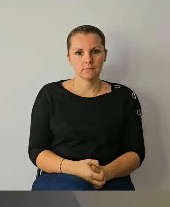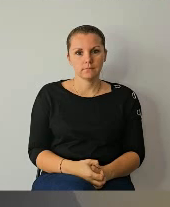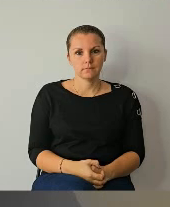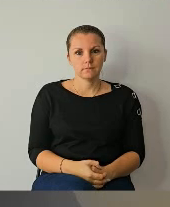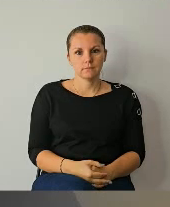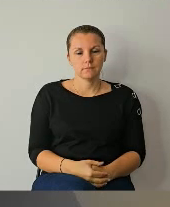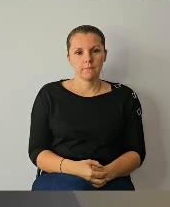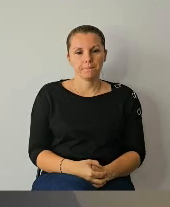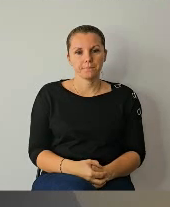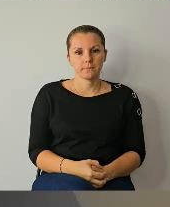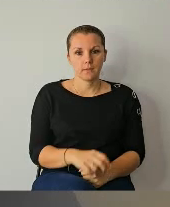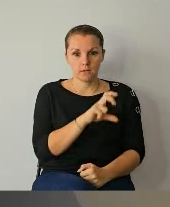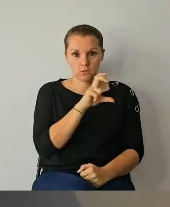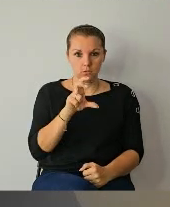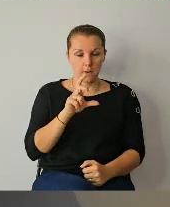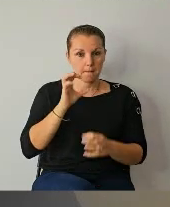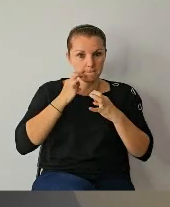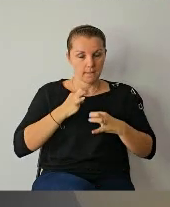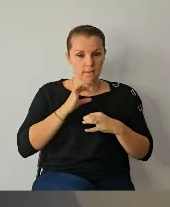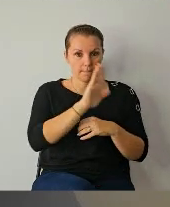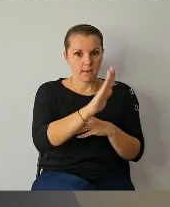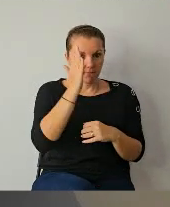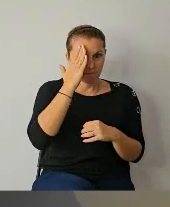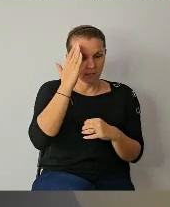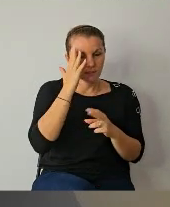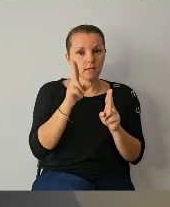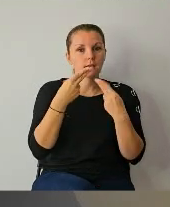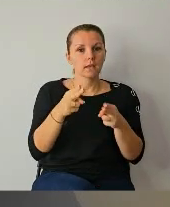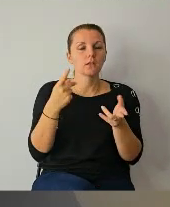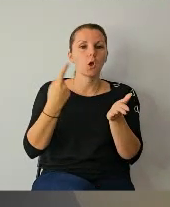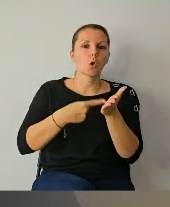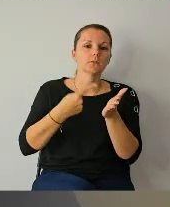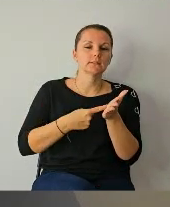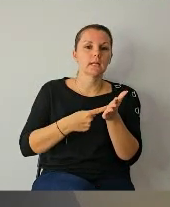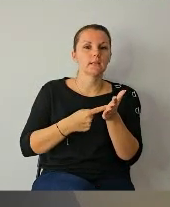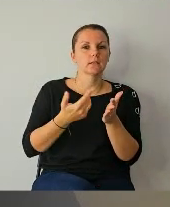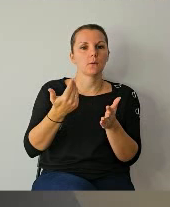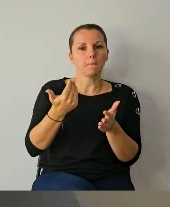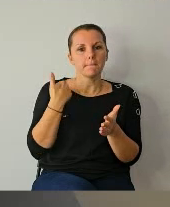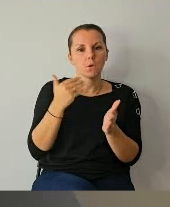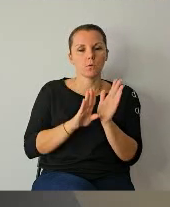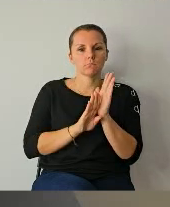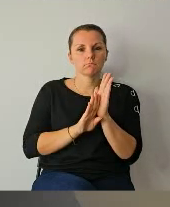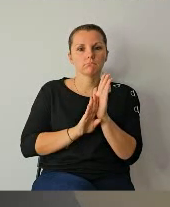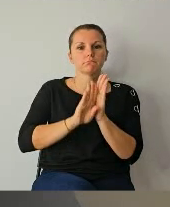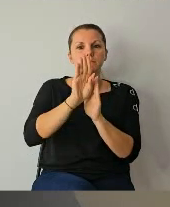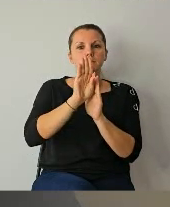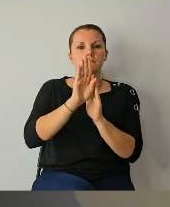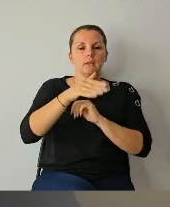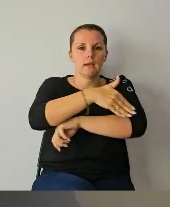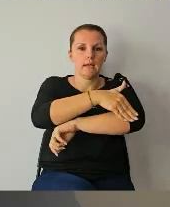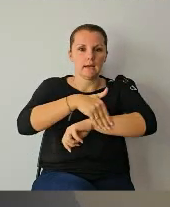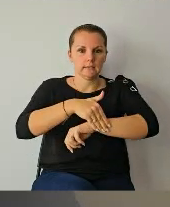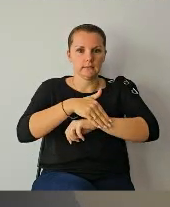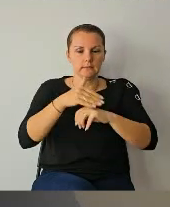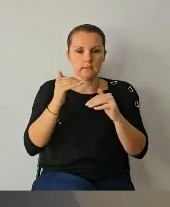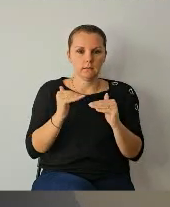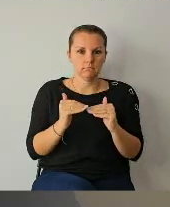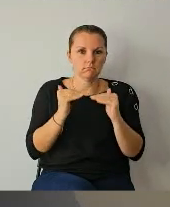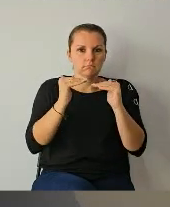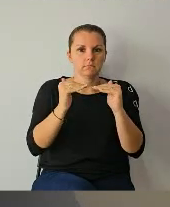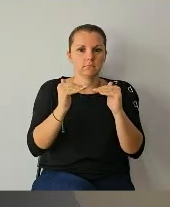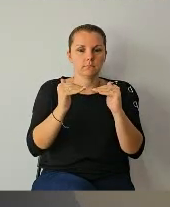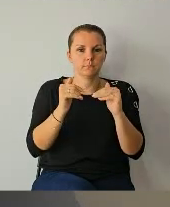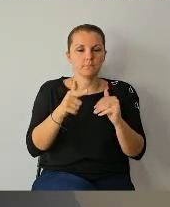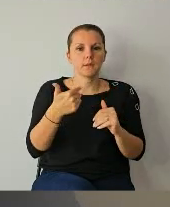Natomiast czy ma pani taką wiedzę, kiedy ostatnio był podniesiony ta dolna granica, czyli